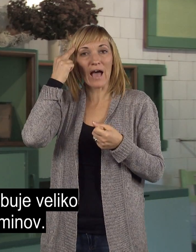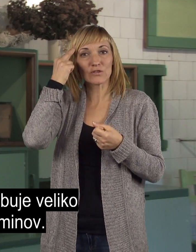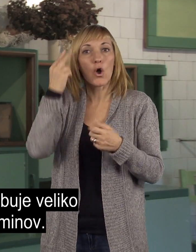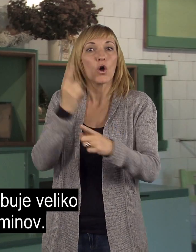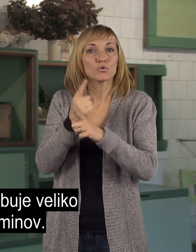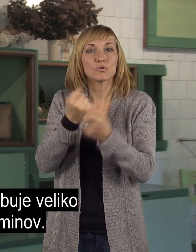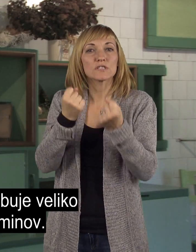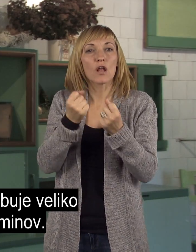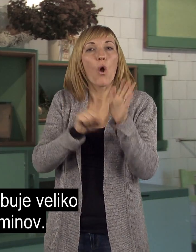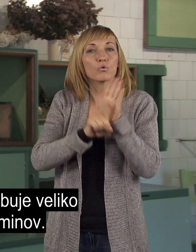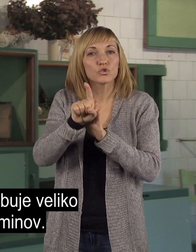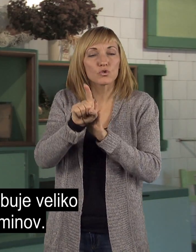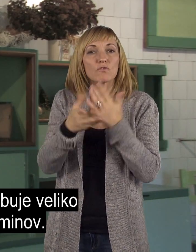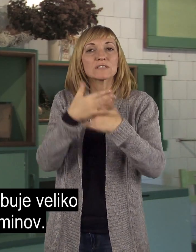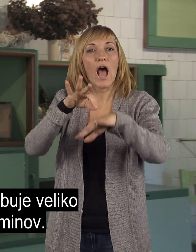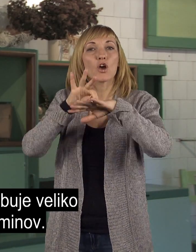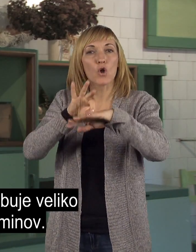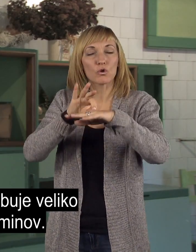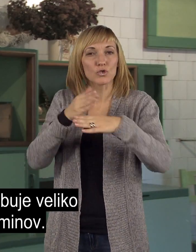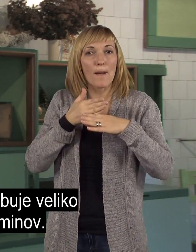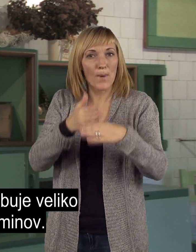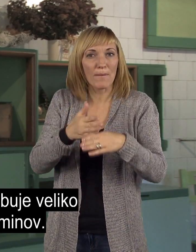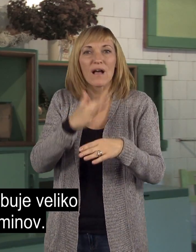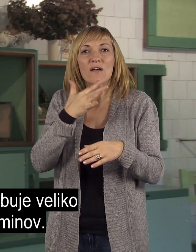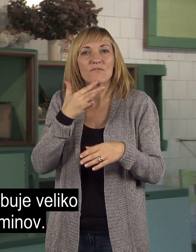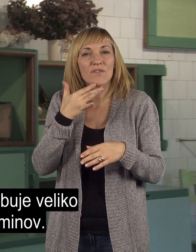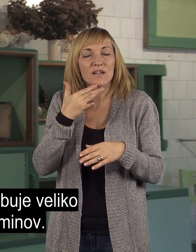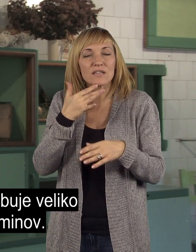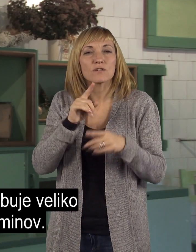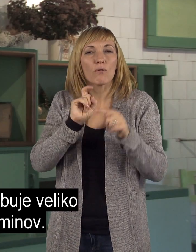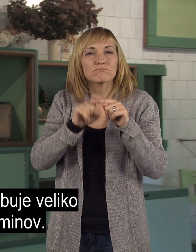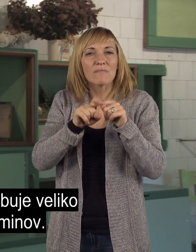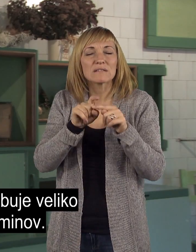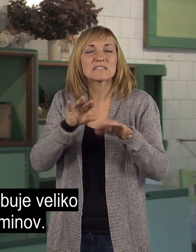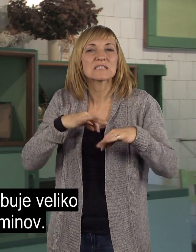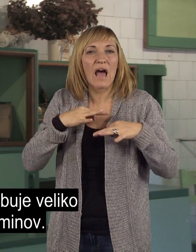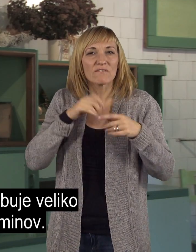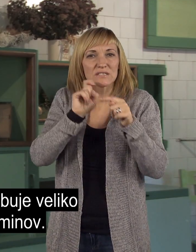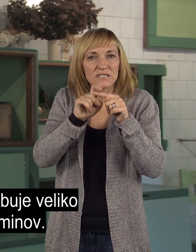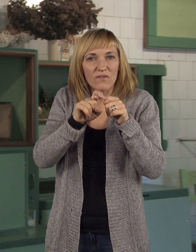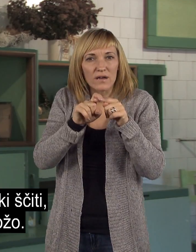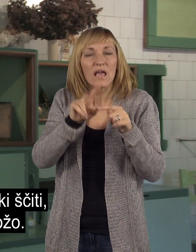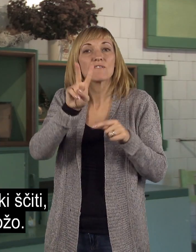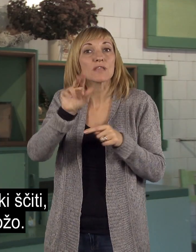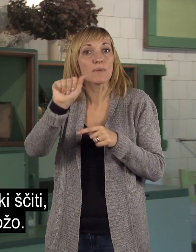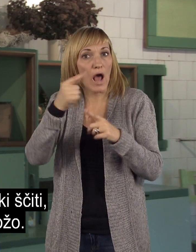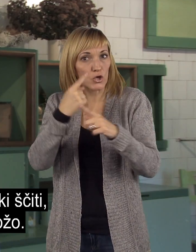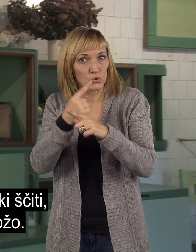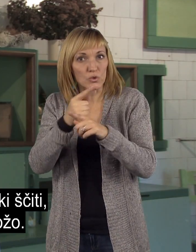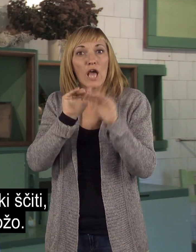da zelo učinkovito za kožo. Vsebuje veliko antioksidantov in vitaminov, predvsem vitamin